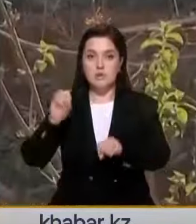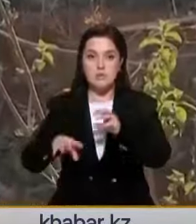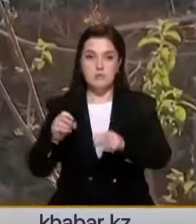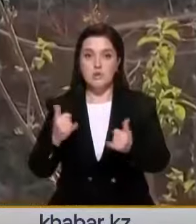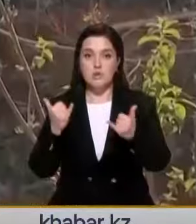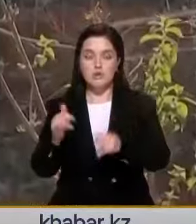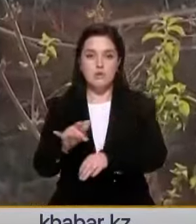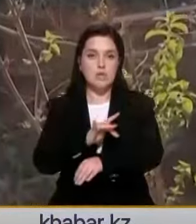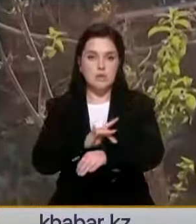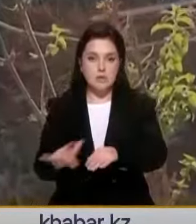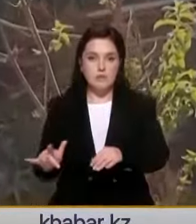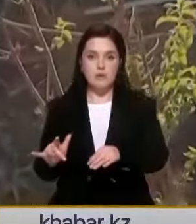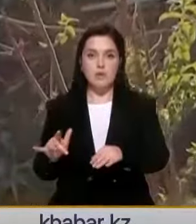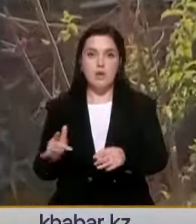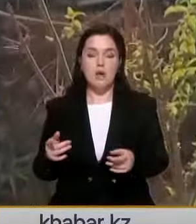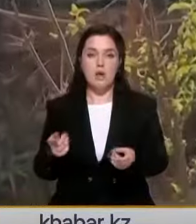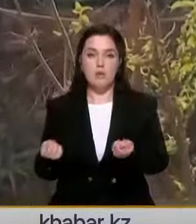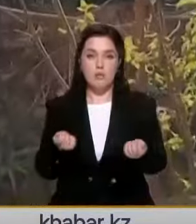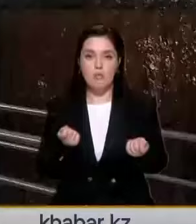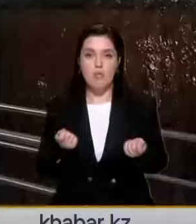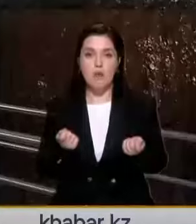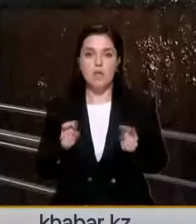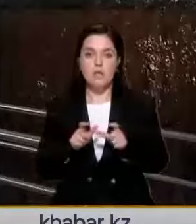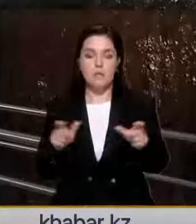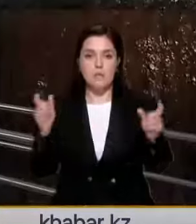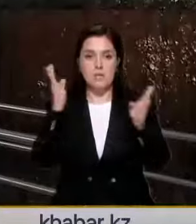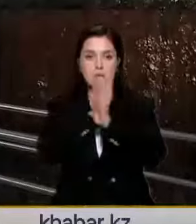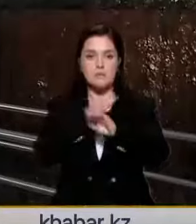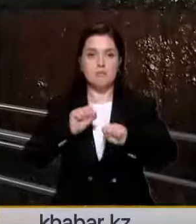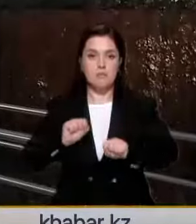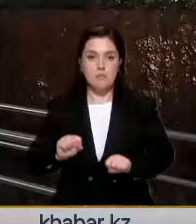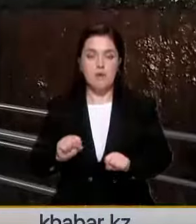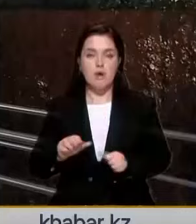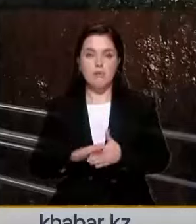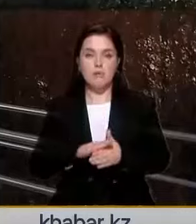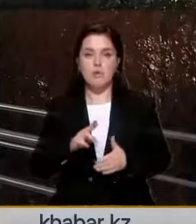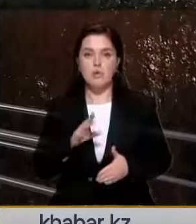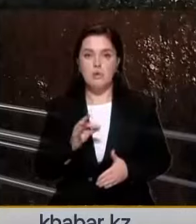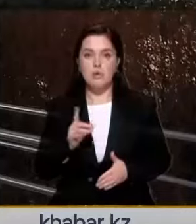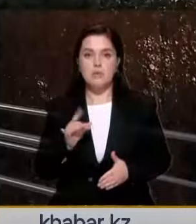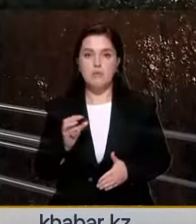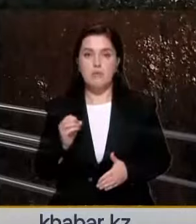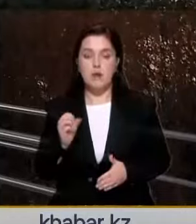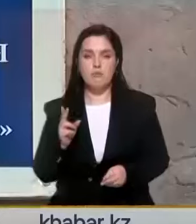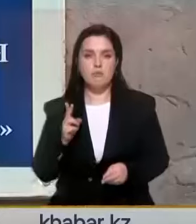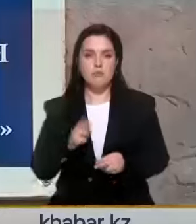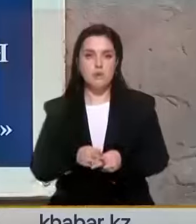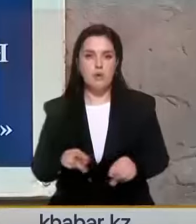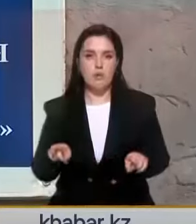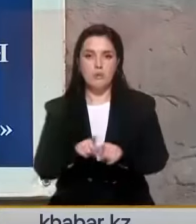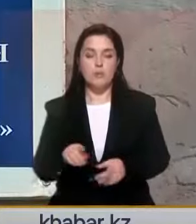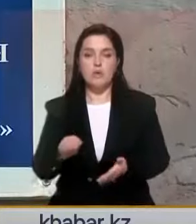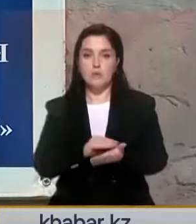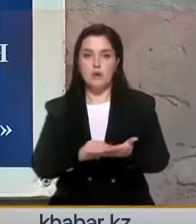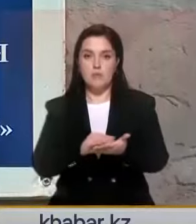сегодняшний день ликвидированы отметил руководитель департамента экологии Ермахан козыбаев для предотвращения подобных